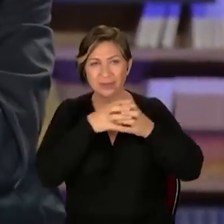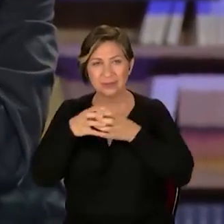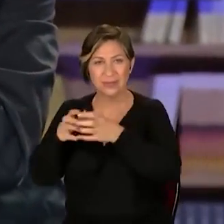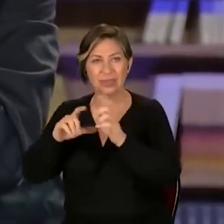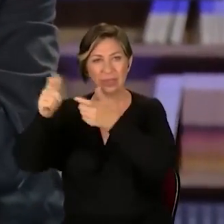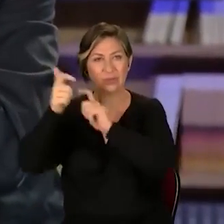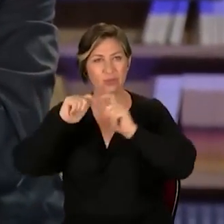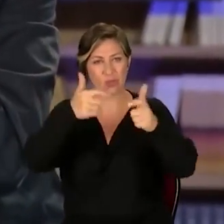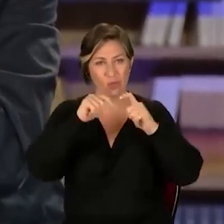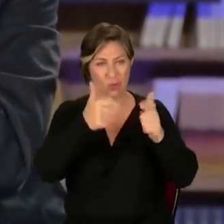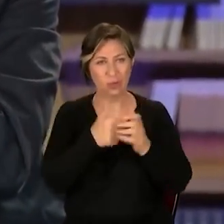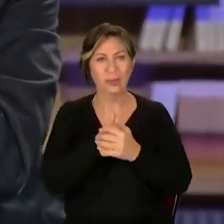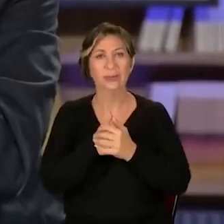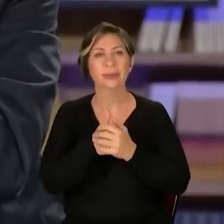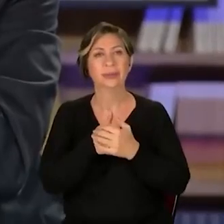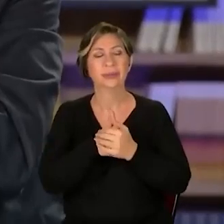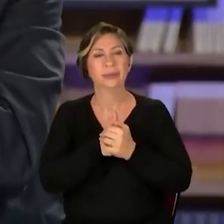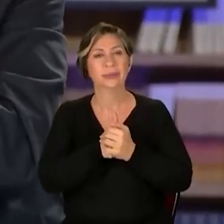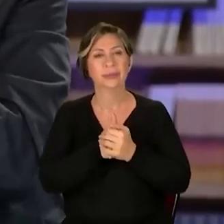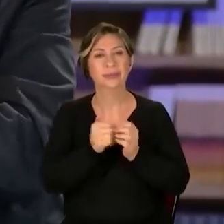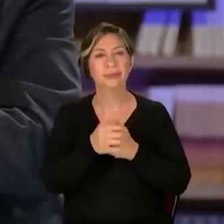kasabalarımıza göçüyorlar bunlar.